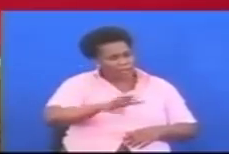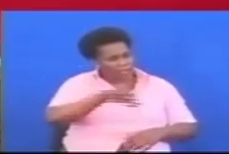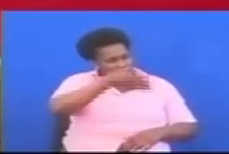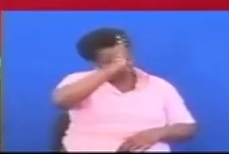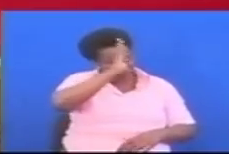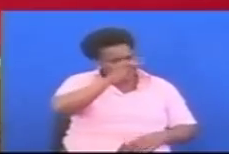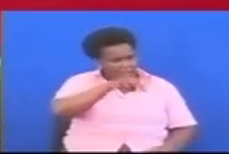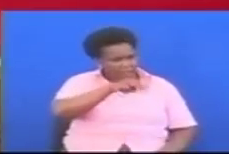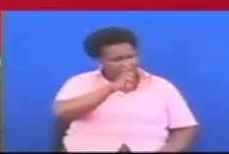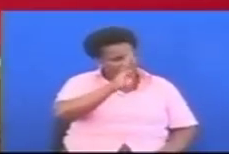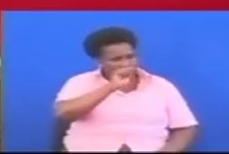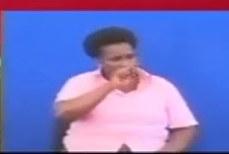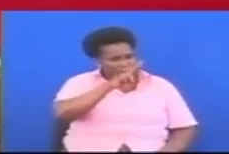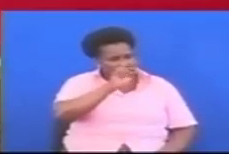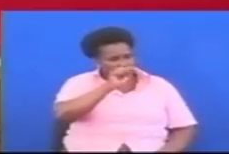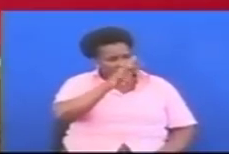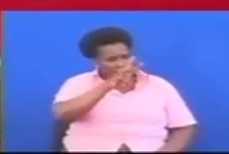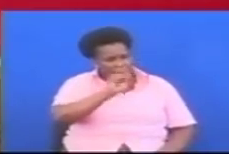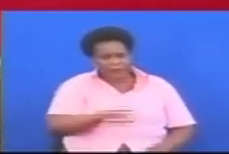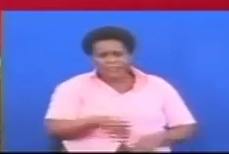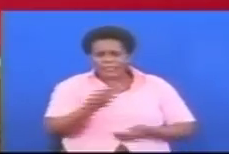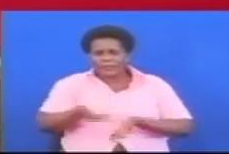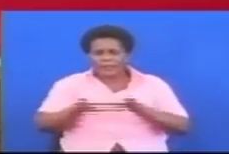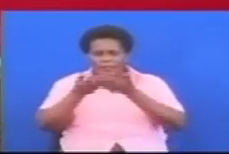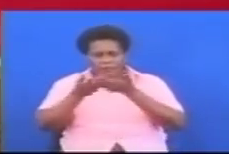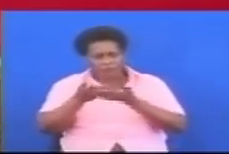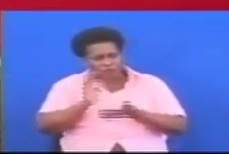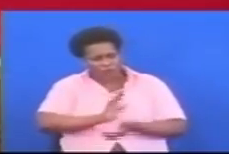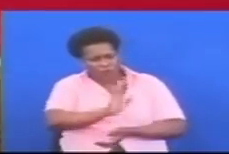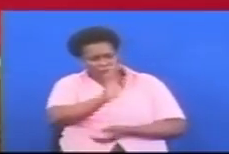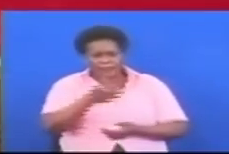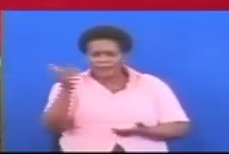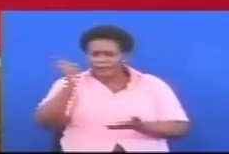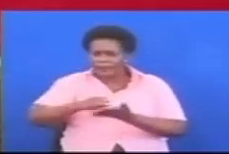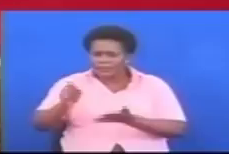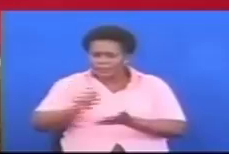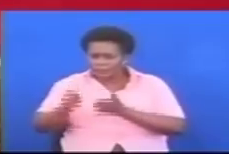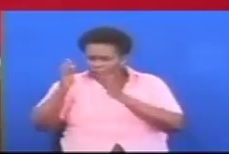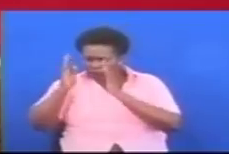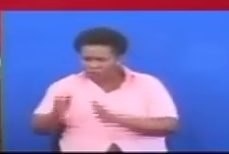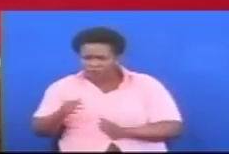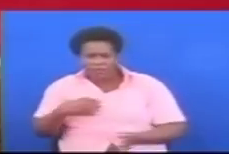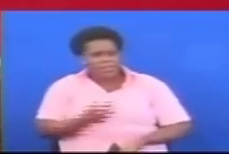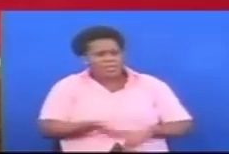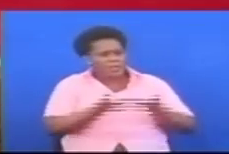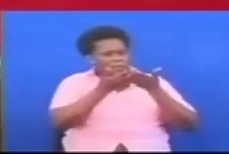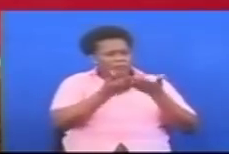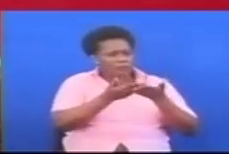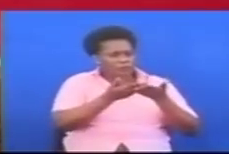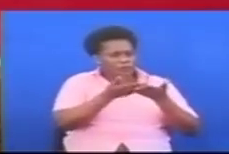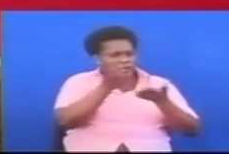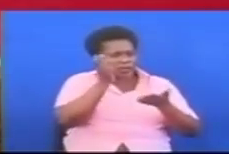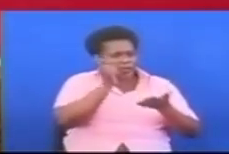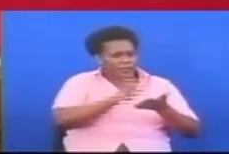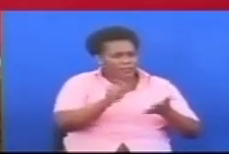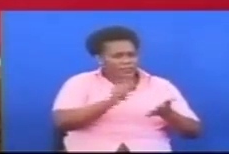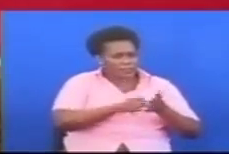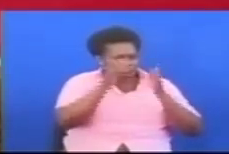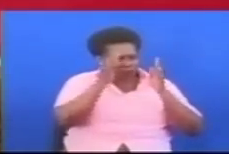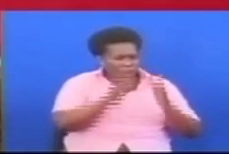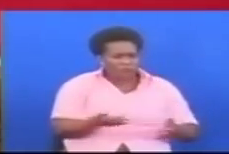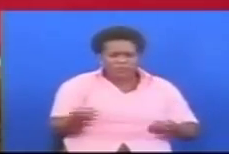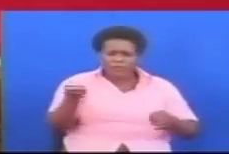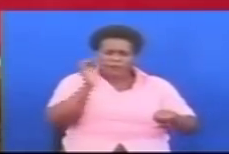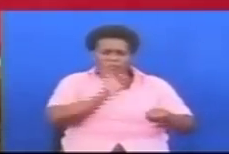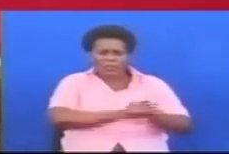wake Mheshimiwa Juma Aweso, katibu mkuu Profesa Kitilia Mkumbo, naibu katibu mkuu Kalobero, pamoja na wataalamu wote wa Wizara ya